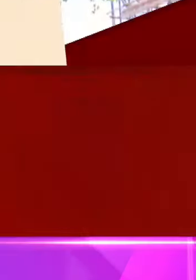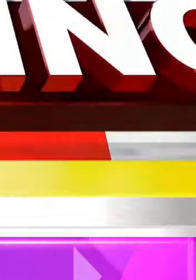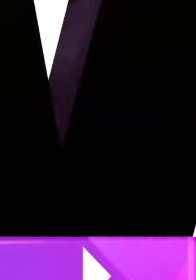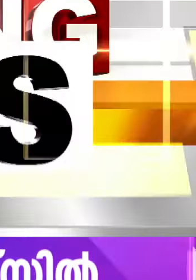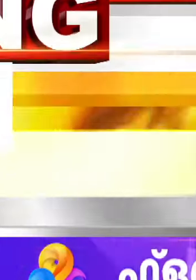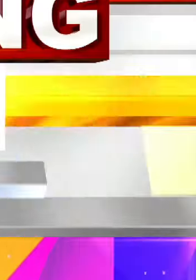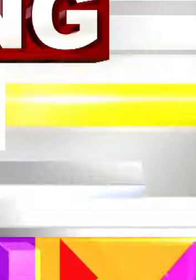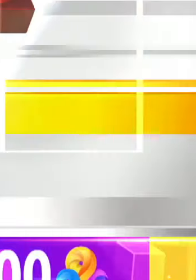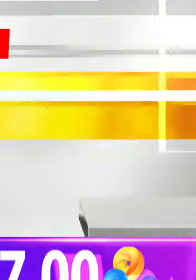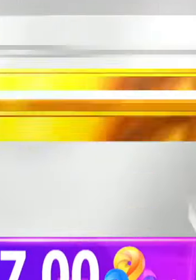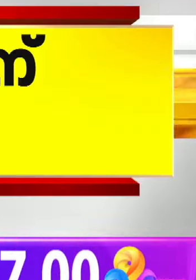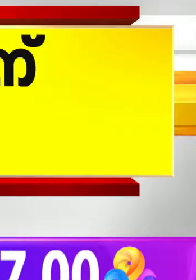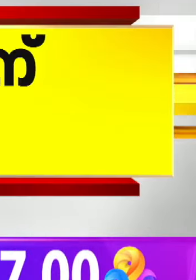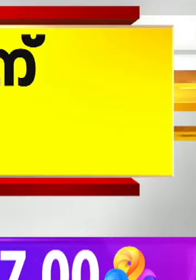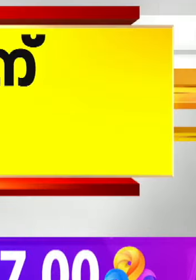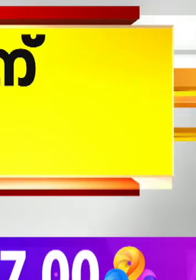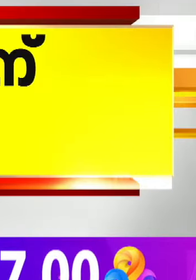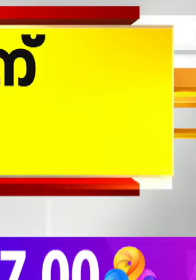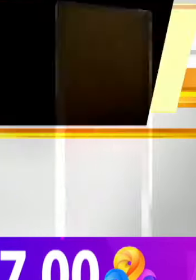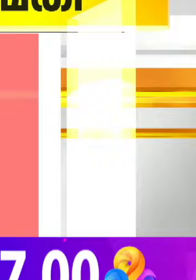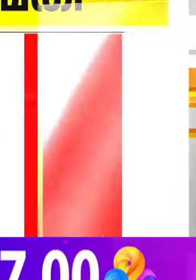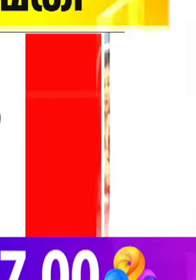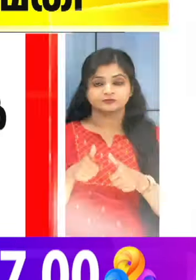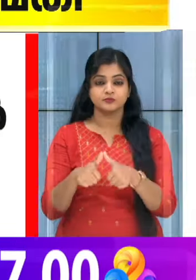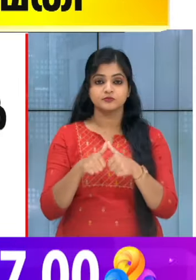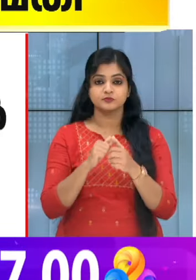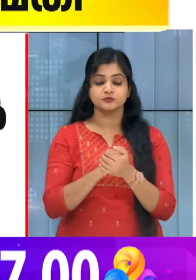നൽകിയത്? ഇന്ന്